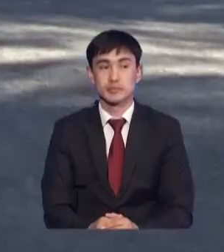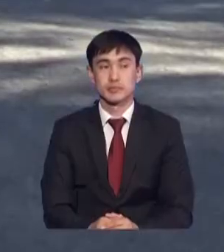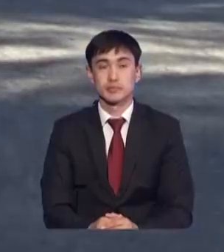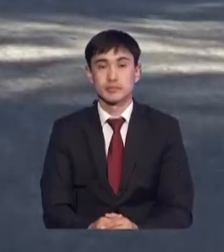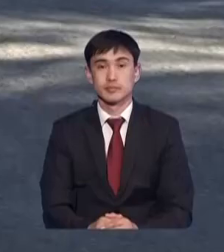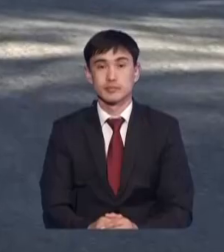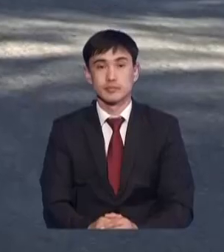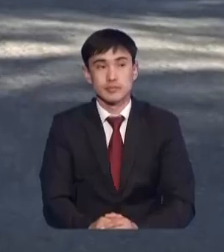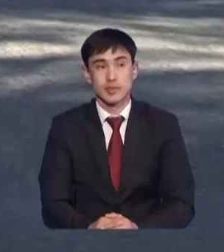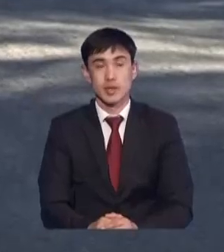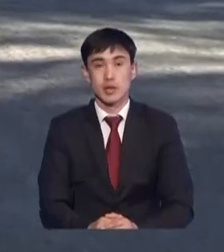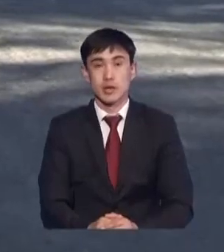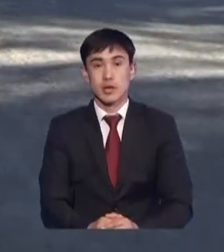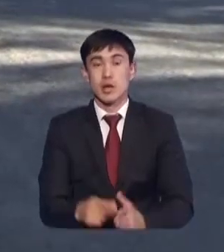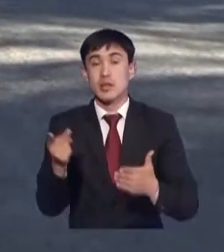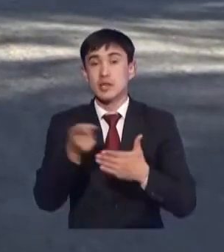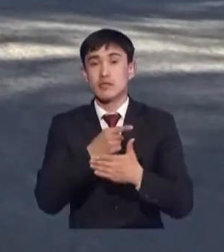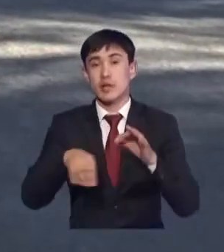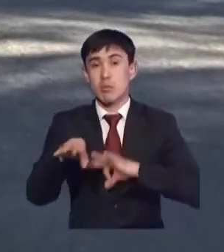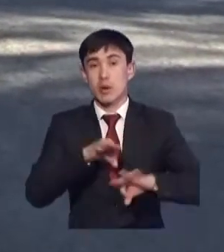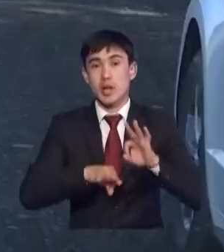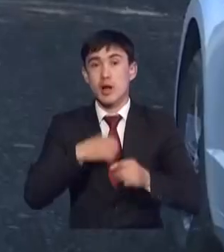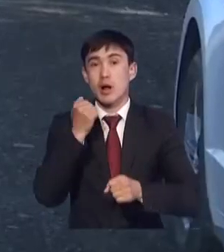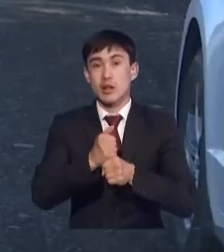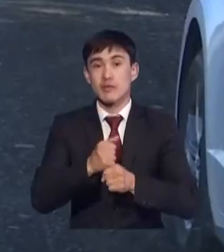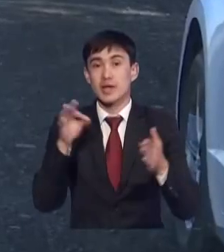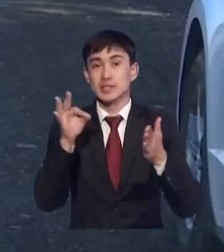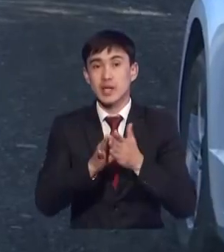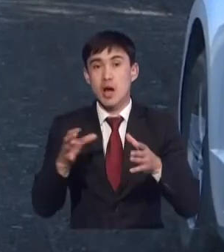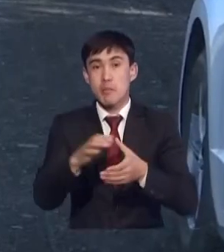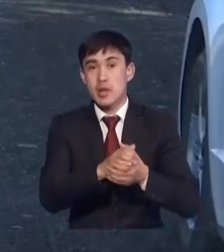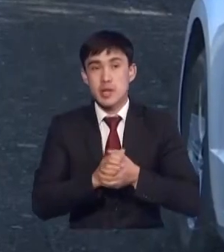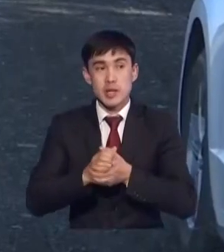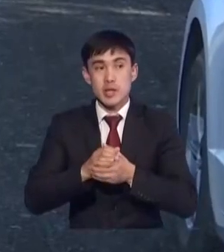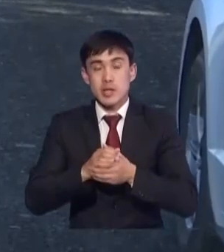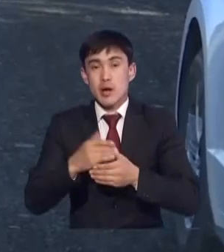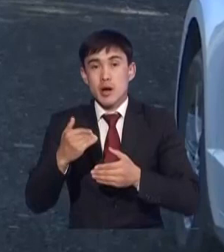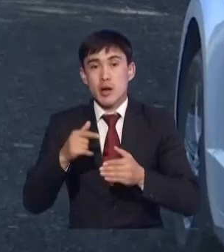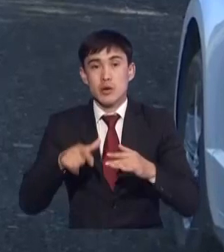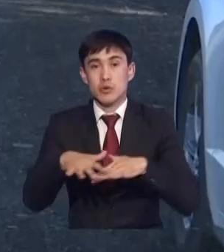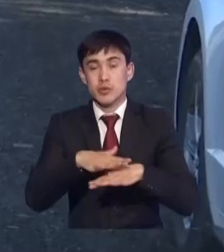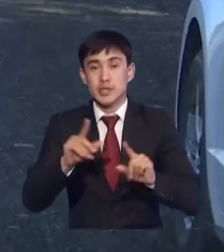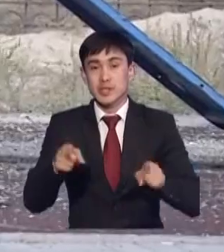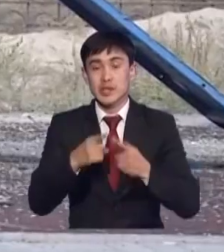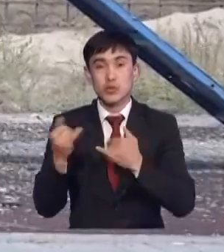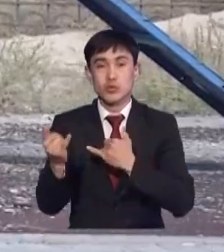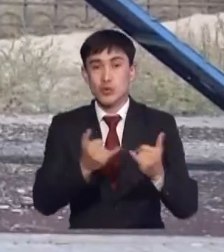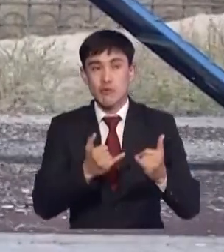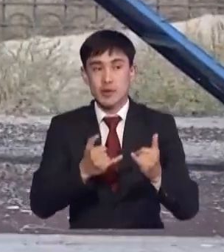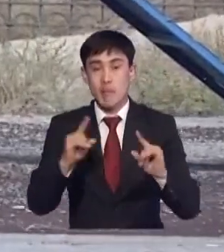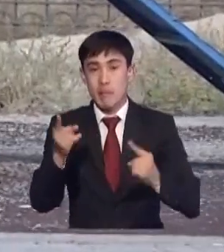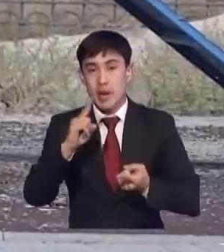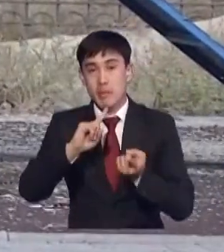сюжете как следует из названия проекта основная его цель объединить предприимчивых людей и создать условия для